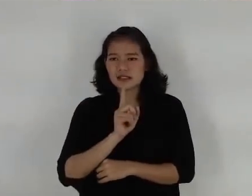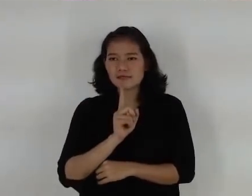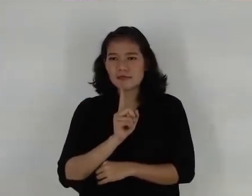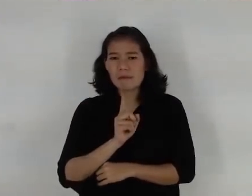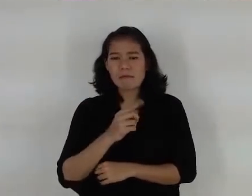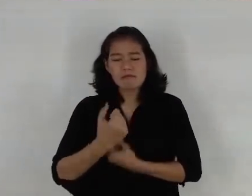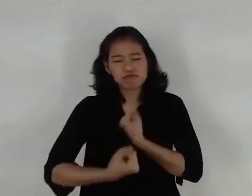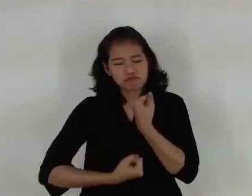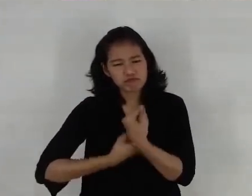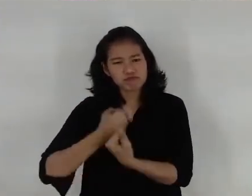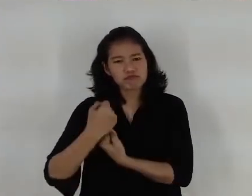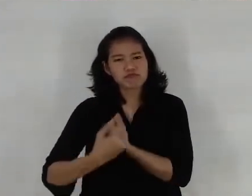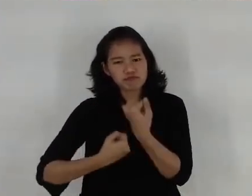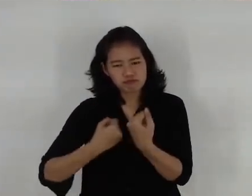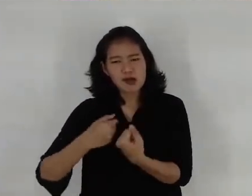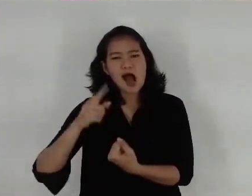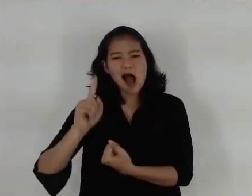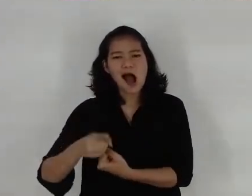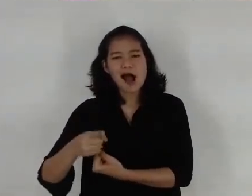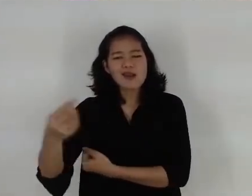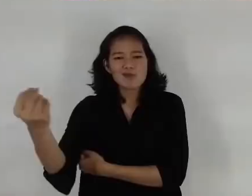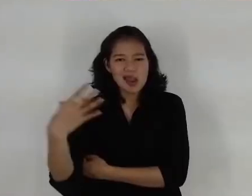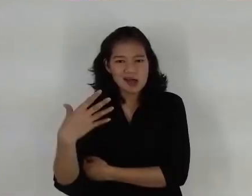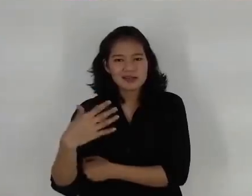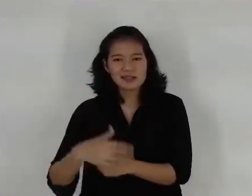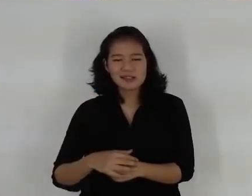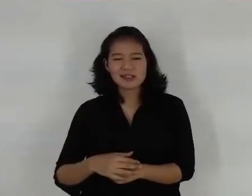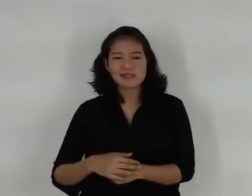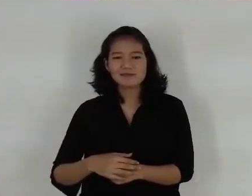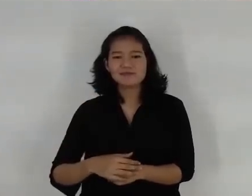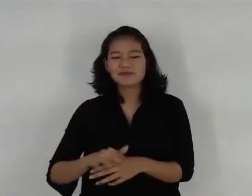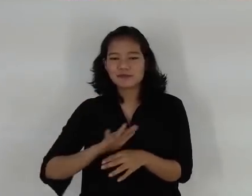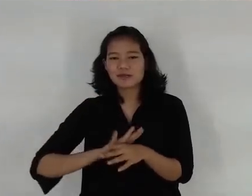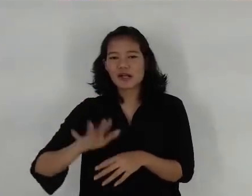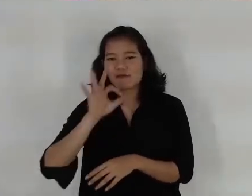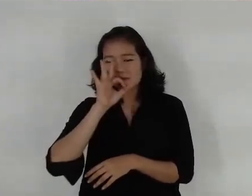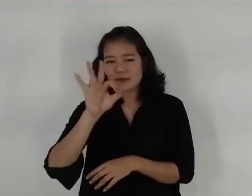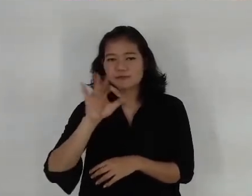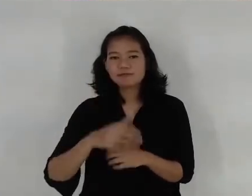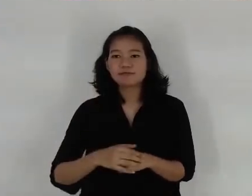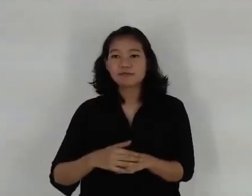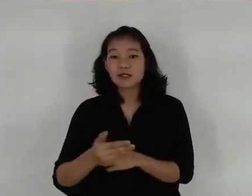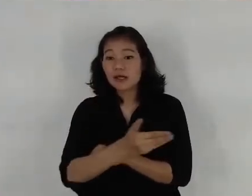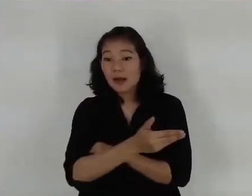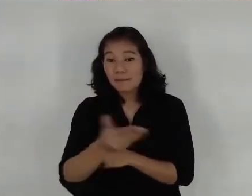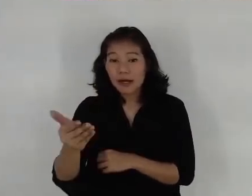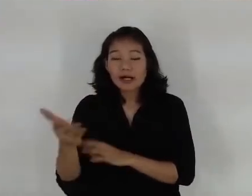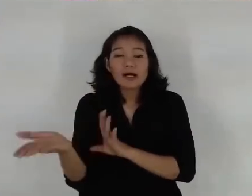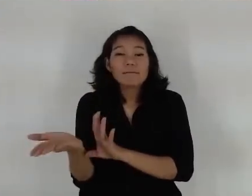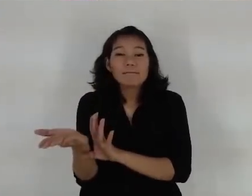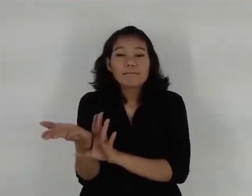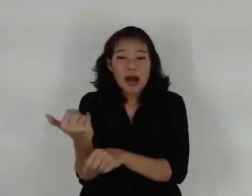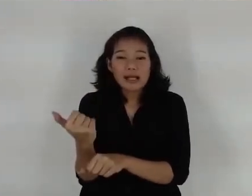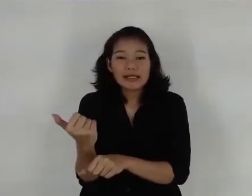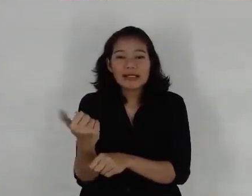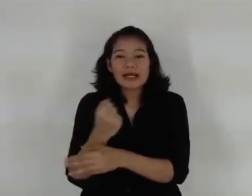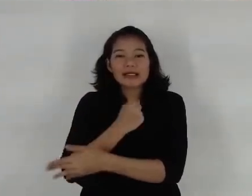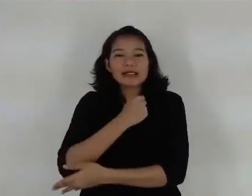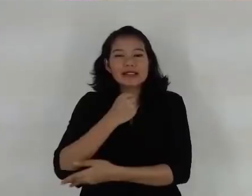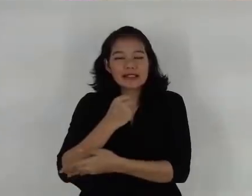jadi payahmu ada ganjaran demikianlah firman Tuhan mereka akan kembali dari tim